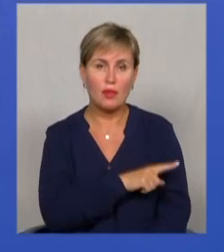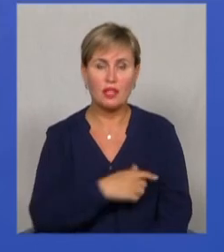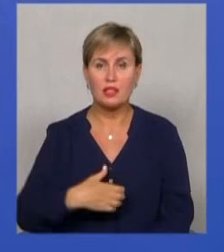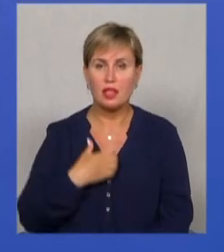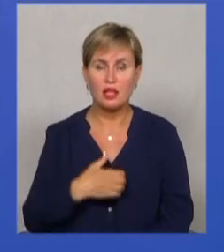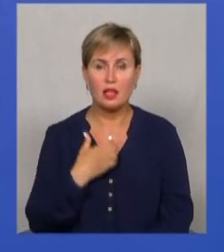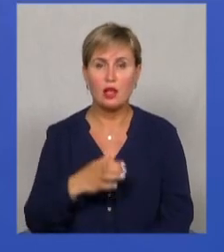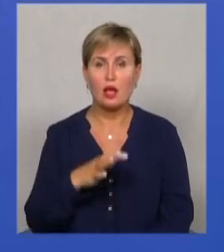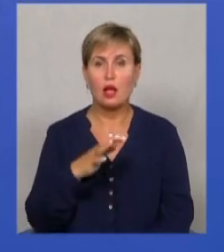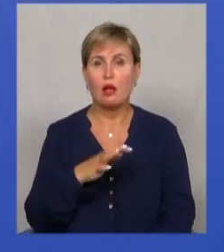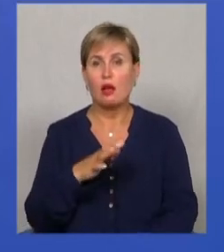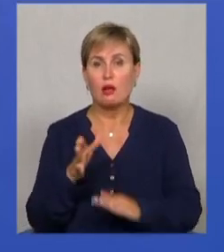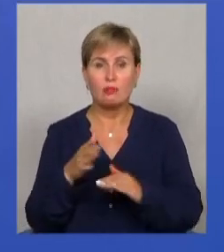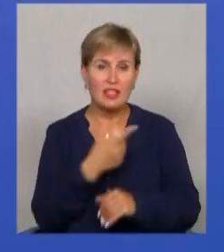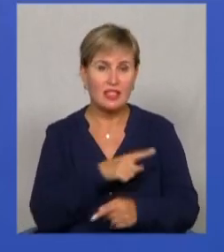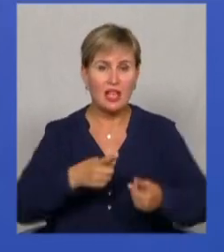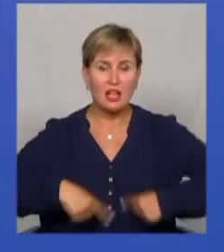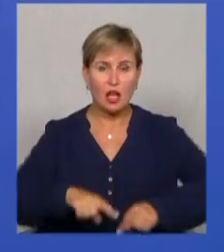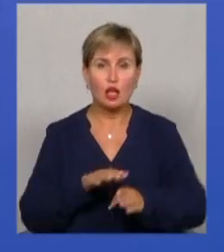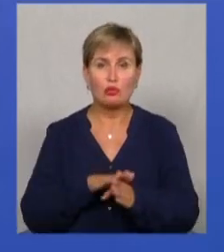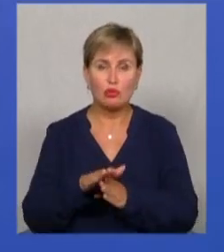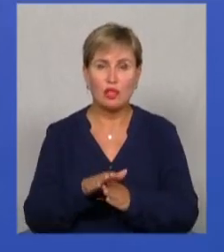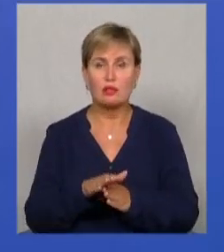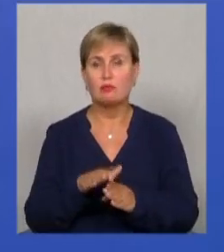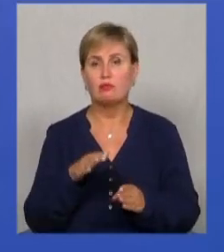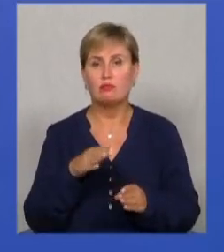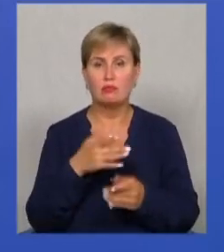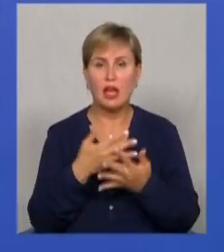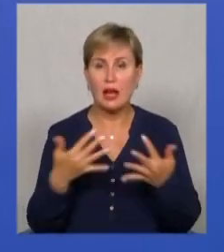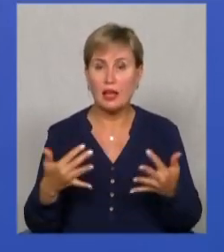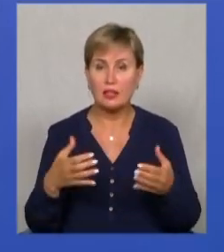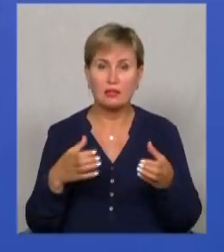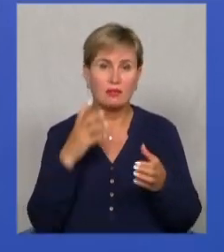8 медицинских организаций осуществляют реализацию экстракорпорального оплодотворения.